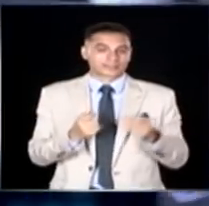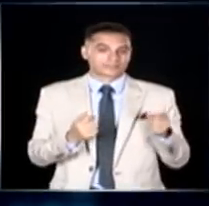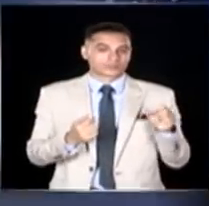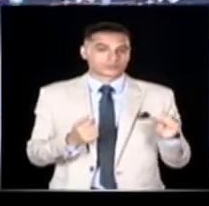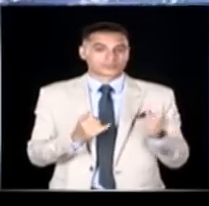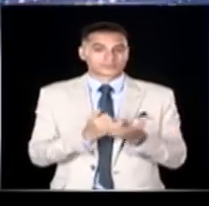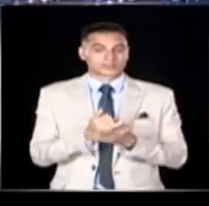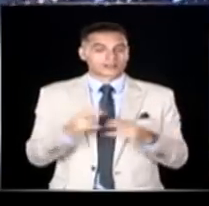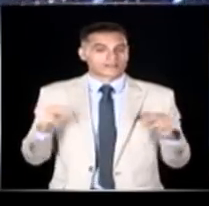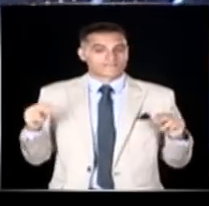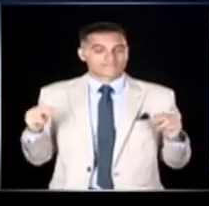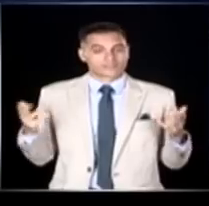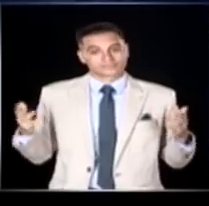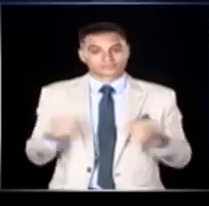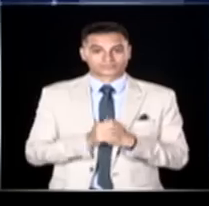95-95.